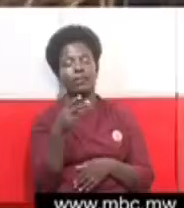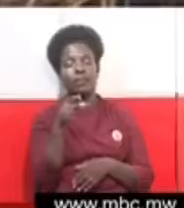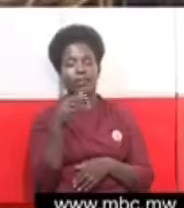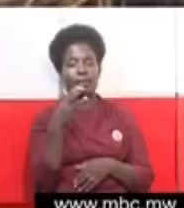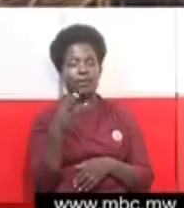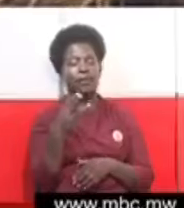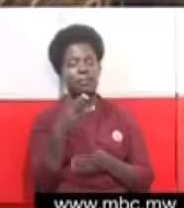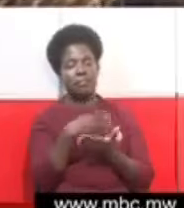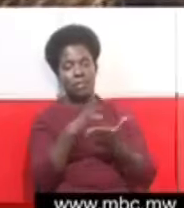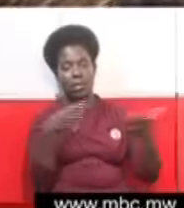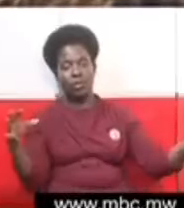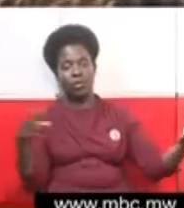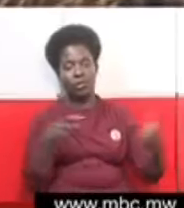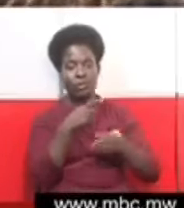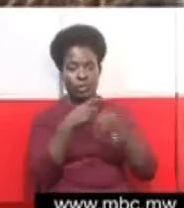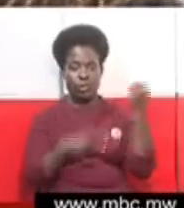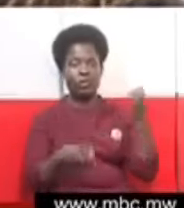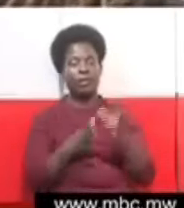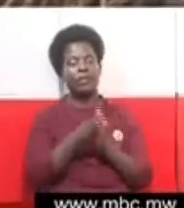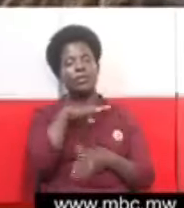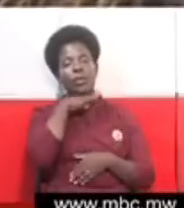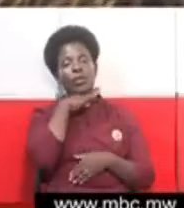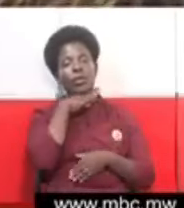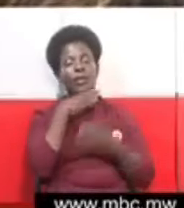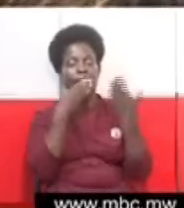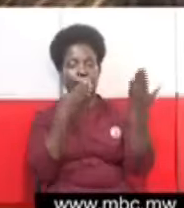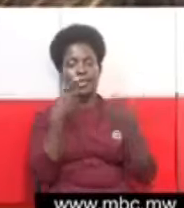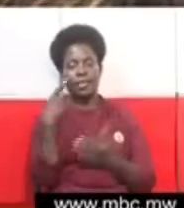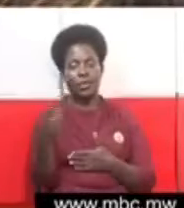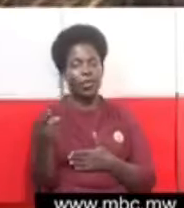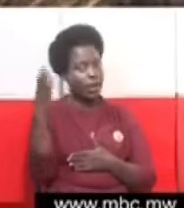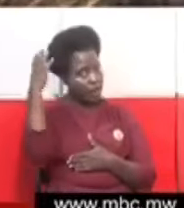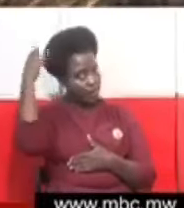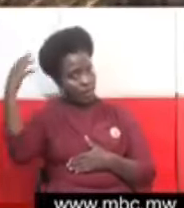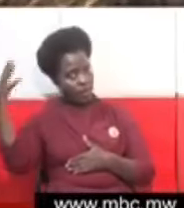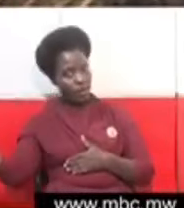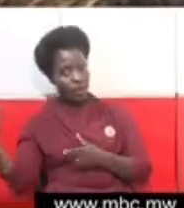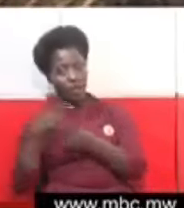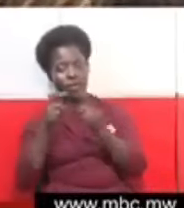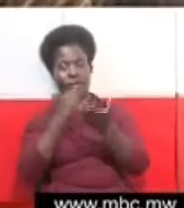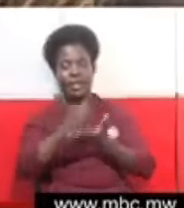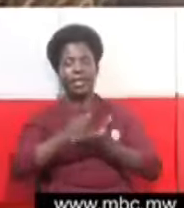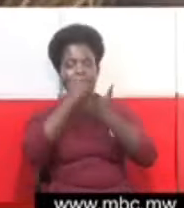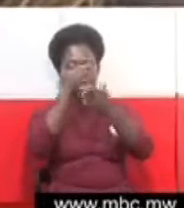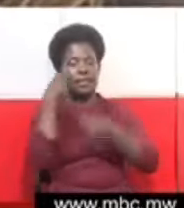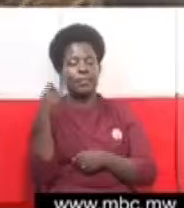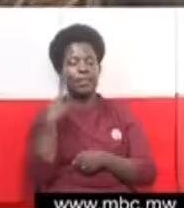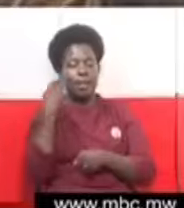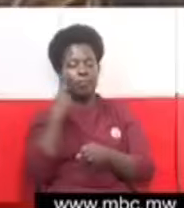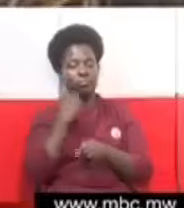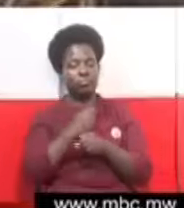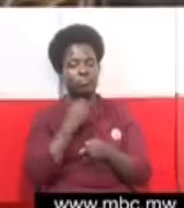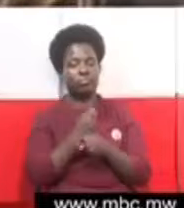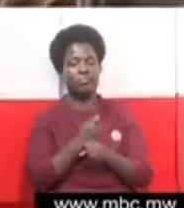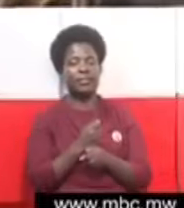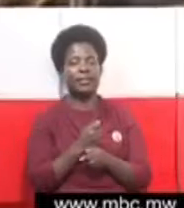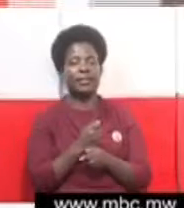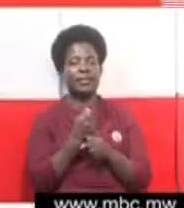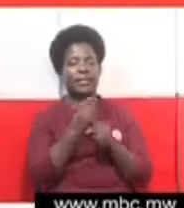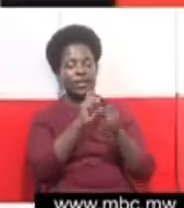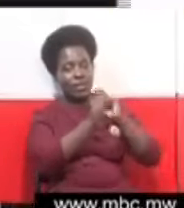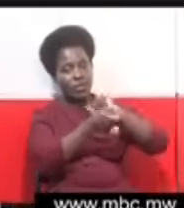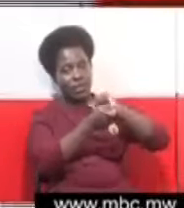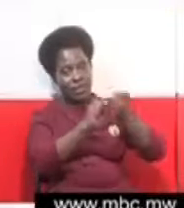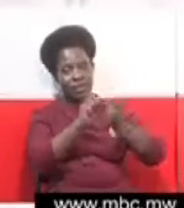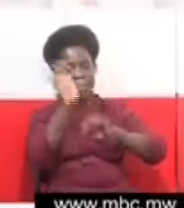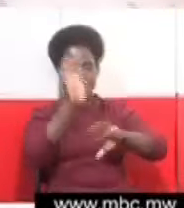$52.3 million zomwe ndi pafupifupi $91 billion kwacha kuti zithandizire dziko la Malawi pa ntchito yolimbana ndi kusintha kwa